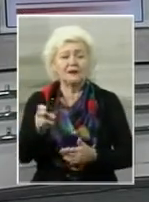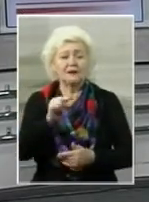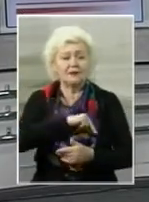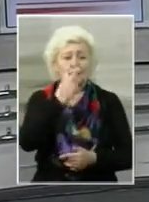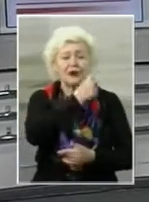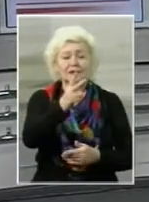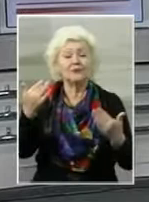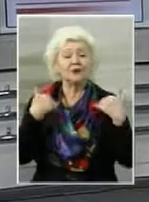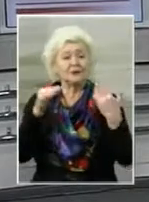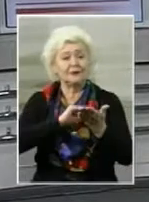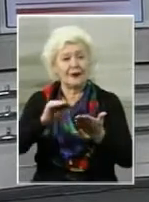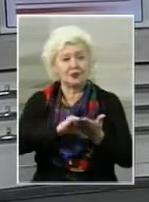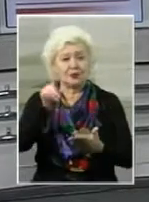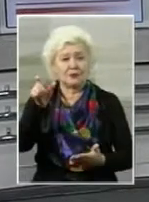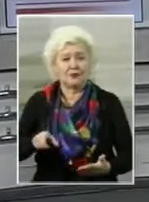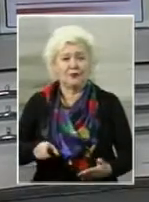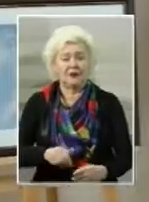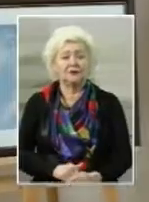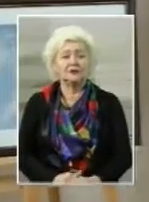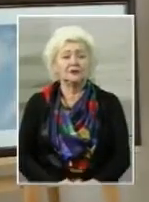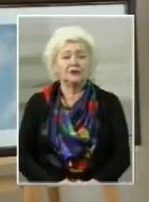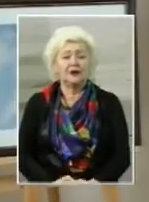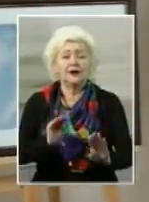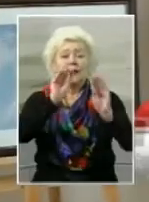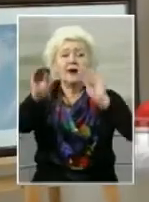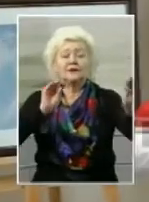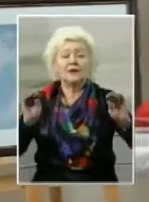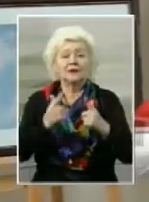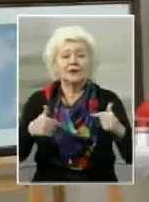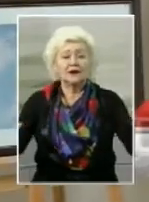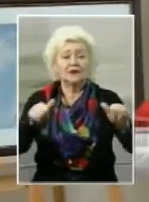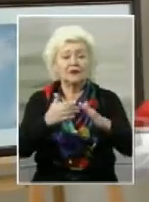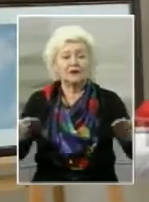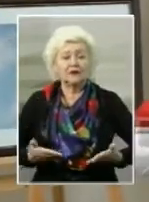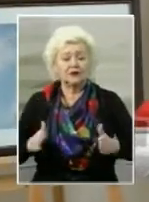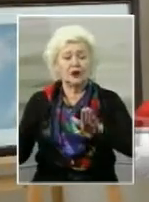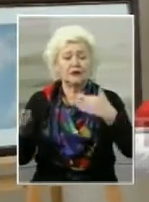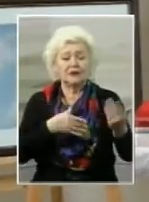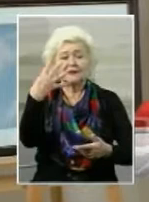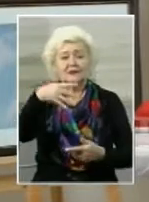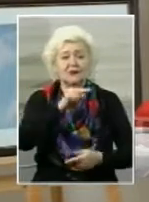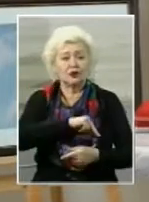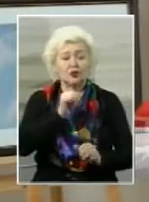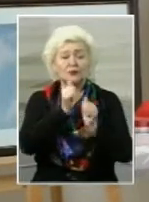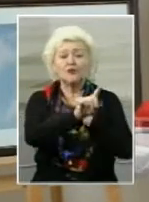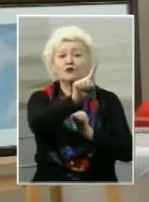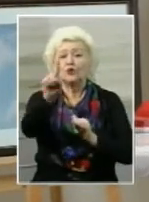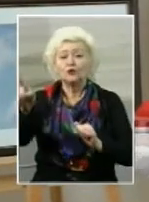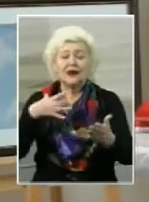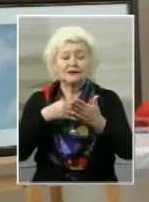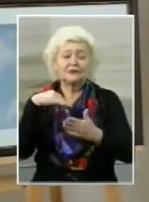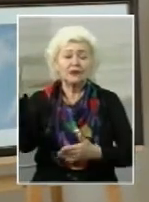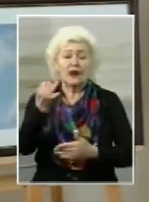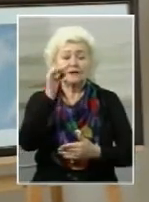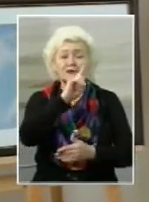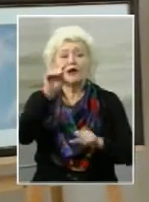Роботи бачили наші кореспонденти. На виставці в галереї «Життя» представлено 40 робіт, і в кожній з них своя історія,